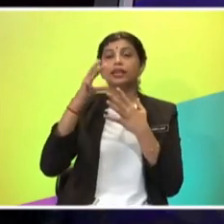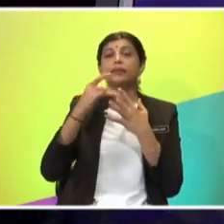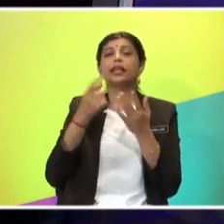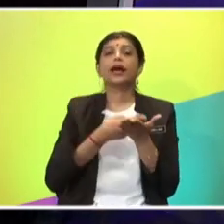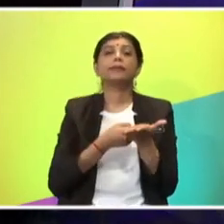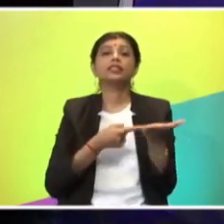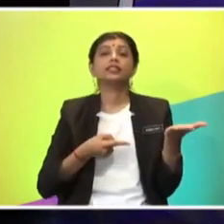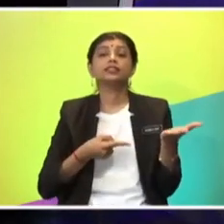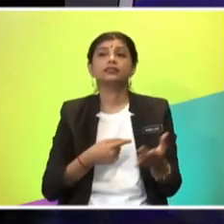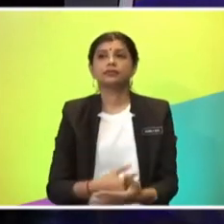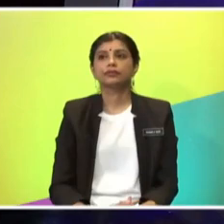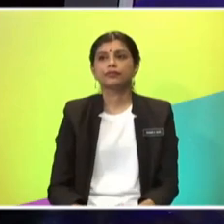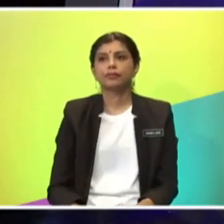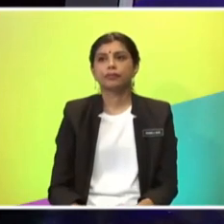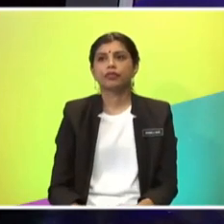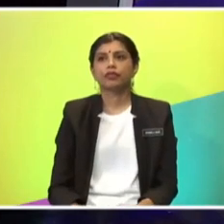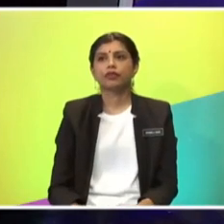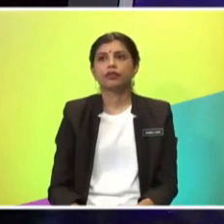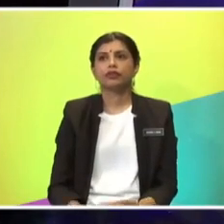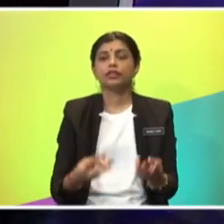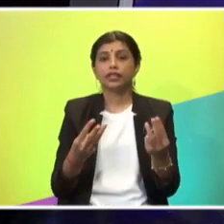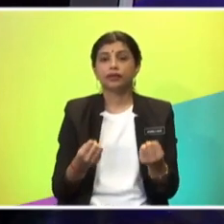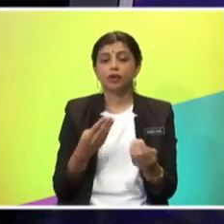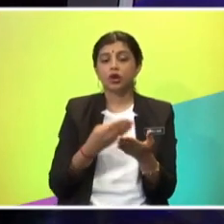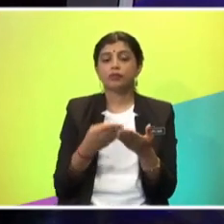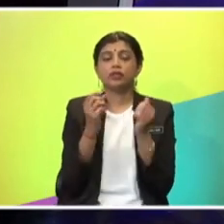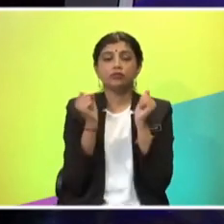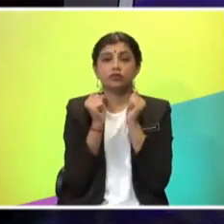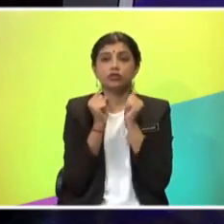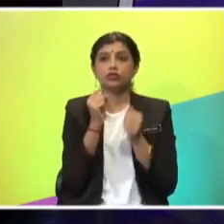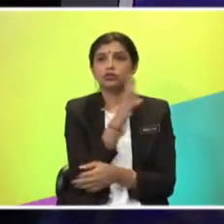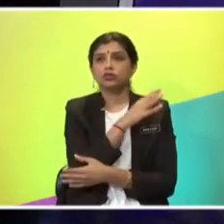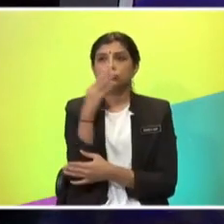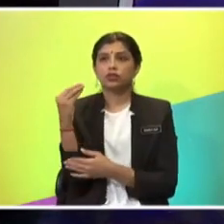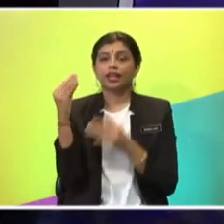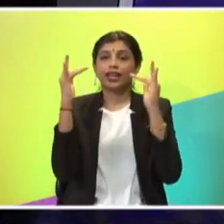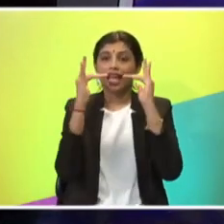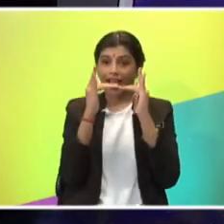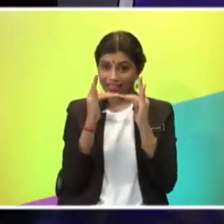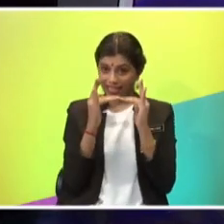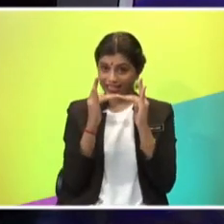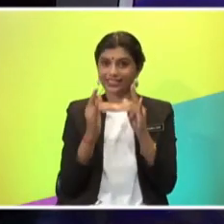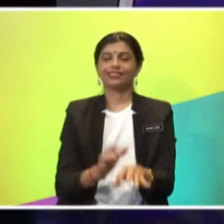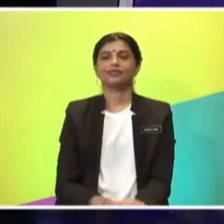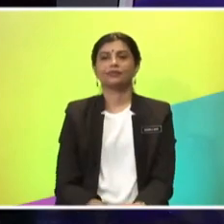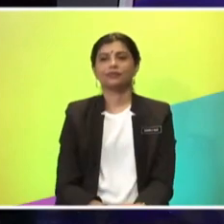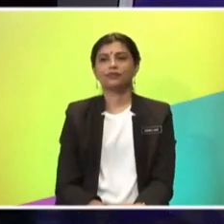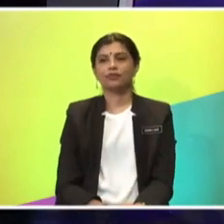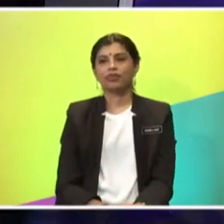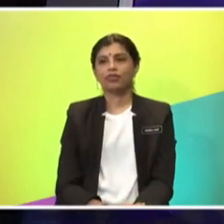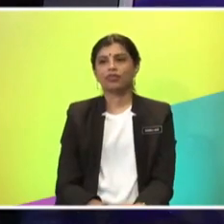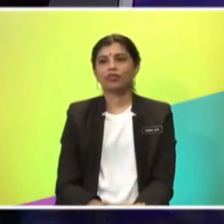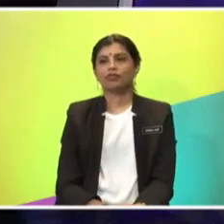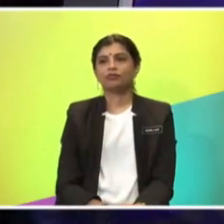Iman? Saya nak beli peti sejuk dengan katil. Peti sejuk dengan